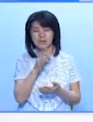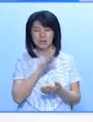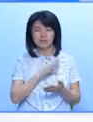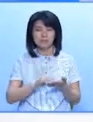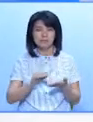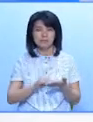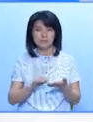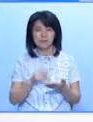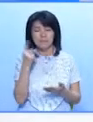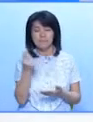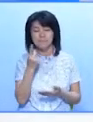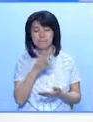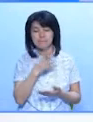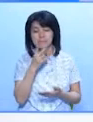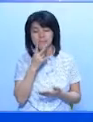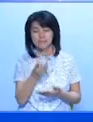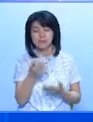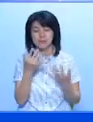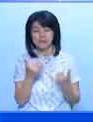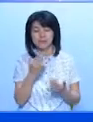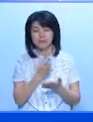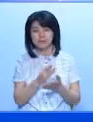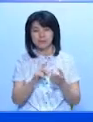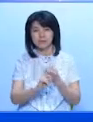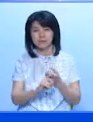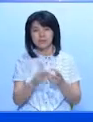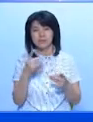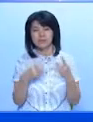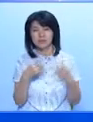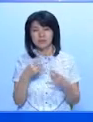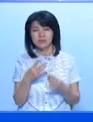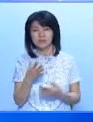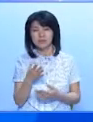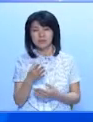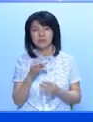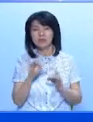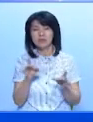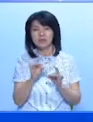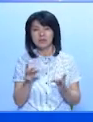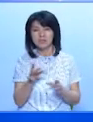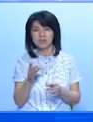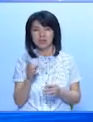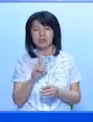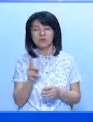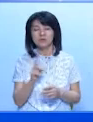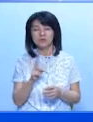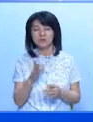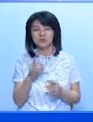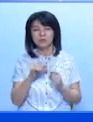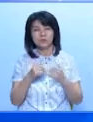мой коллега Ринат Абдулкаюмов. Сейчас он находится на связи со студией. Ринат, приветствую. Расскажи, в чем уникальность данного